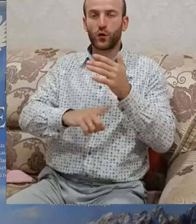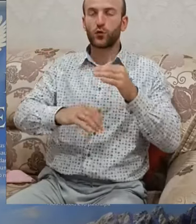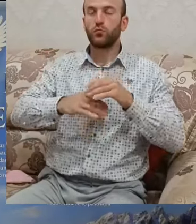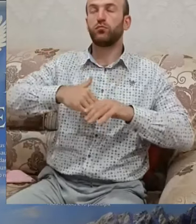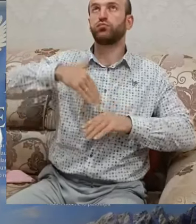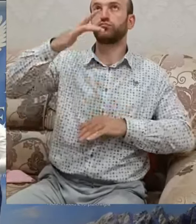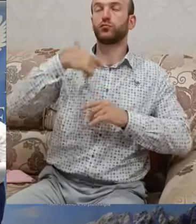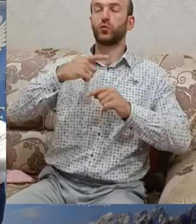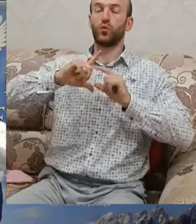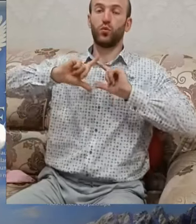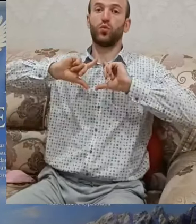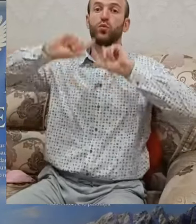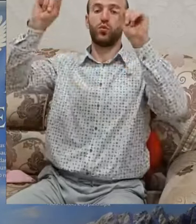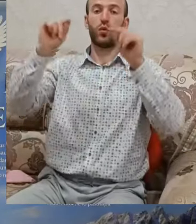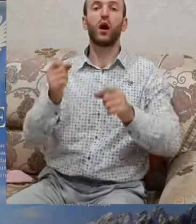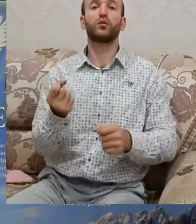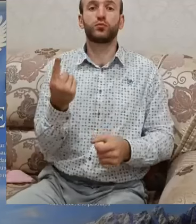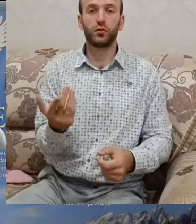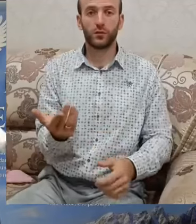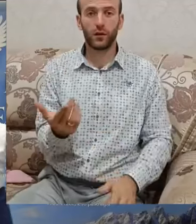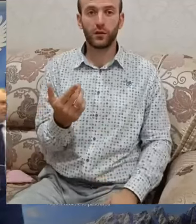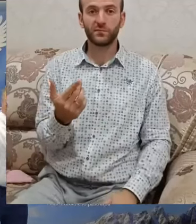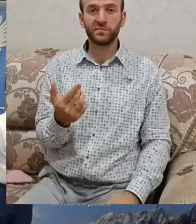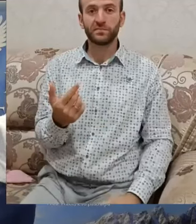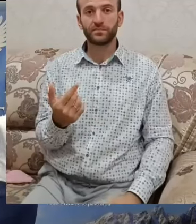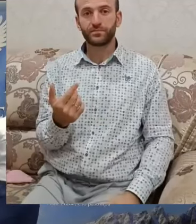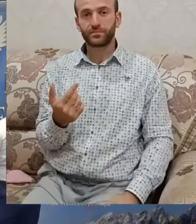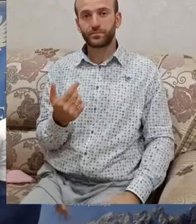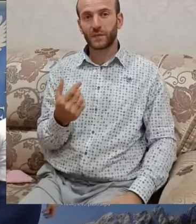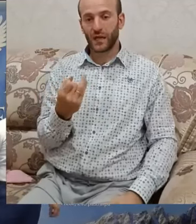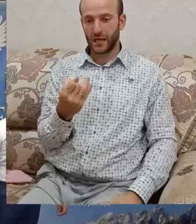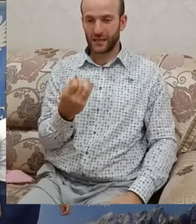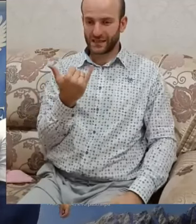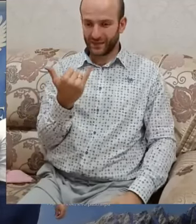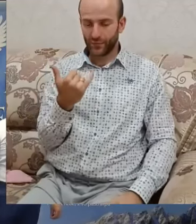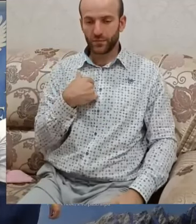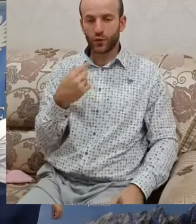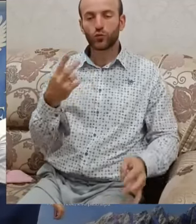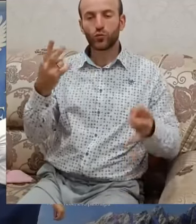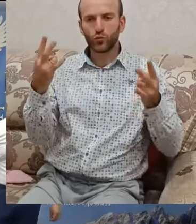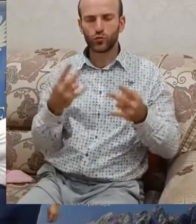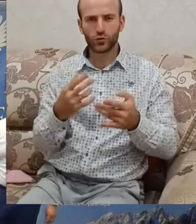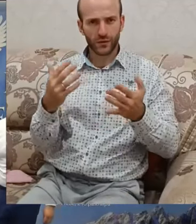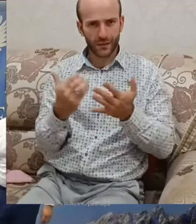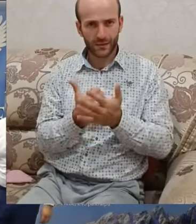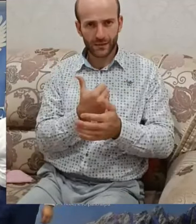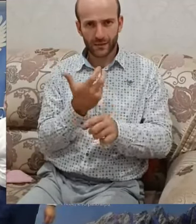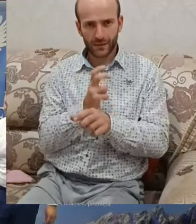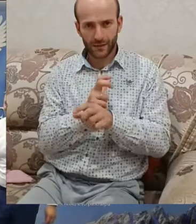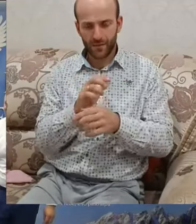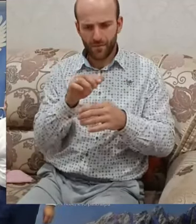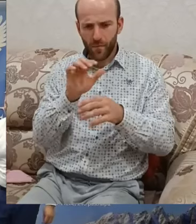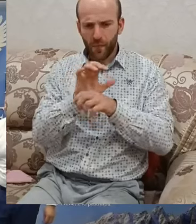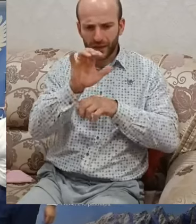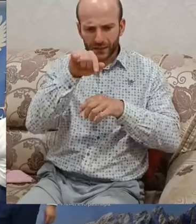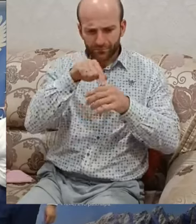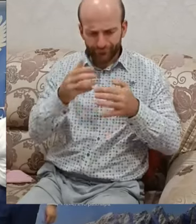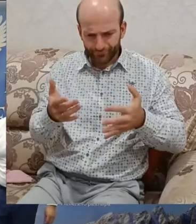žinioje surasti, iš kur tas paėmimo tikėjimas ateina. И сегодня мне надо найти в послании, откуда приходит эта вера